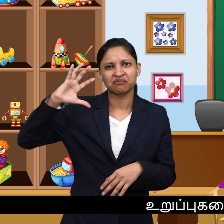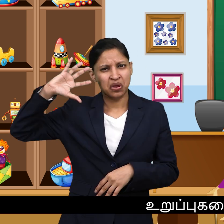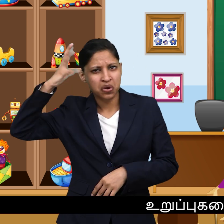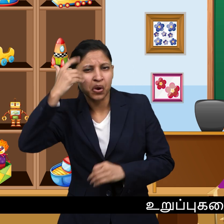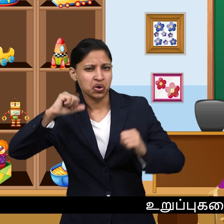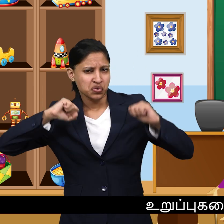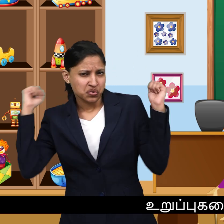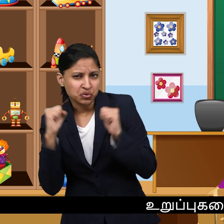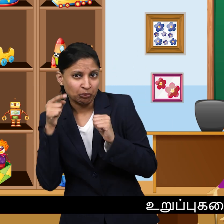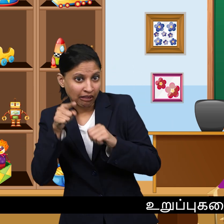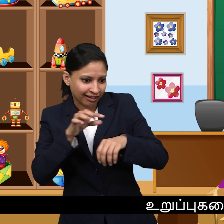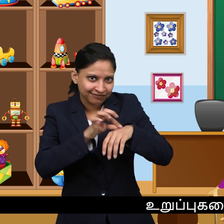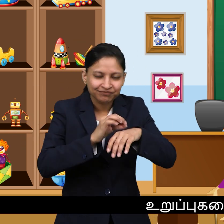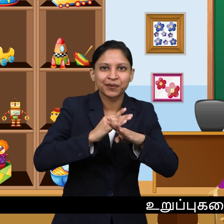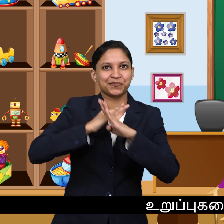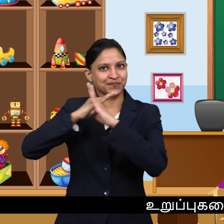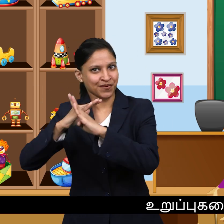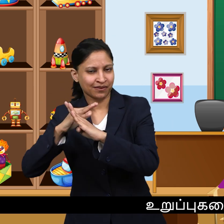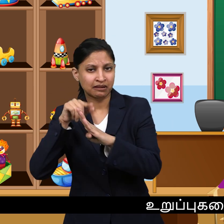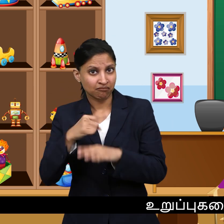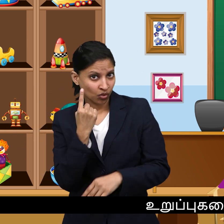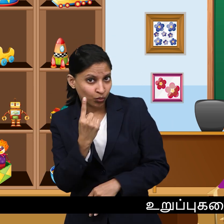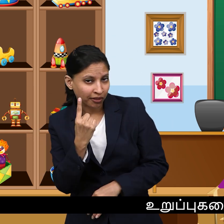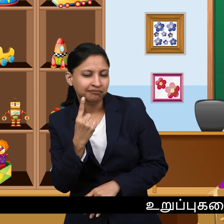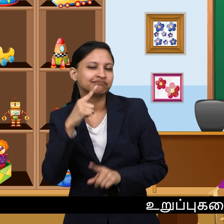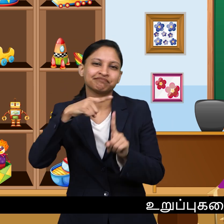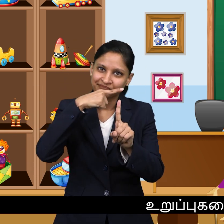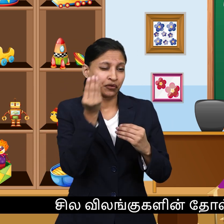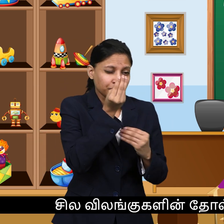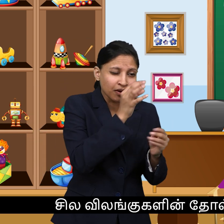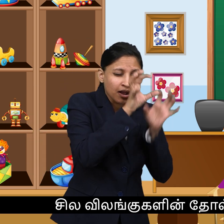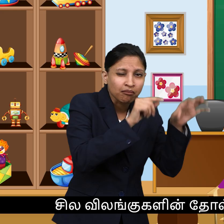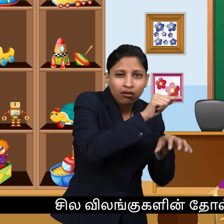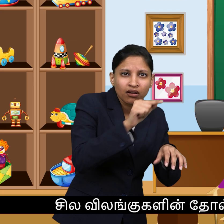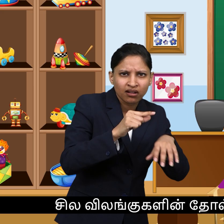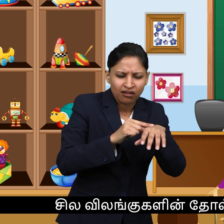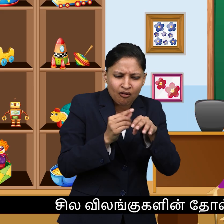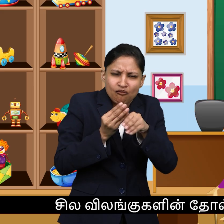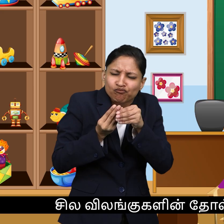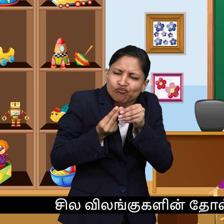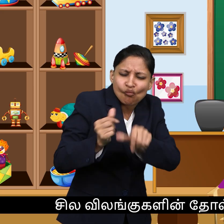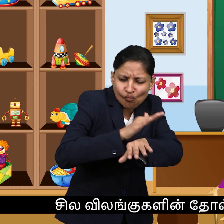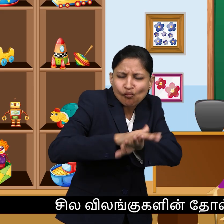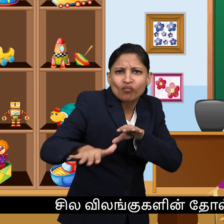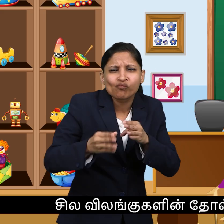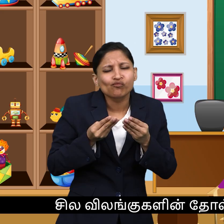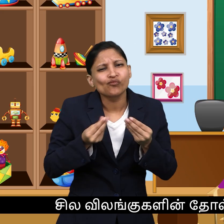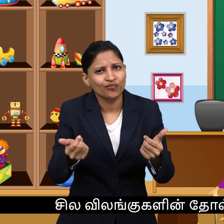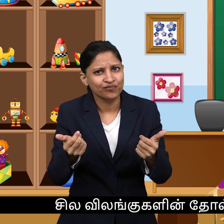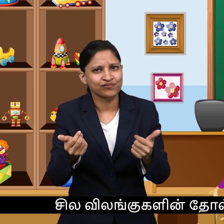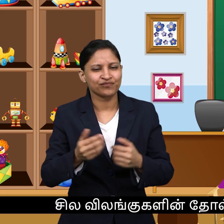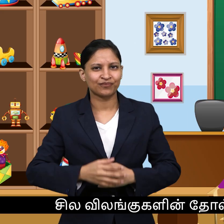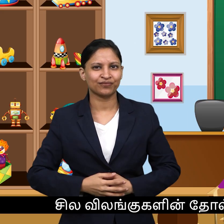தோல் உடலின் அனைத்து உறுப்புகளையும் பாதுகாக்கிறது. சில விலங்குகளின் தோல் மிகவும்